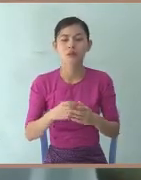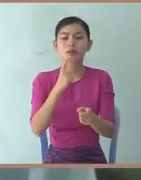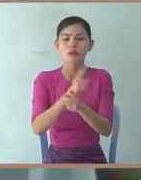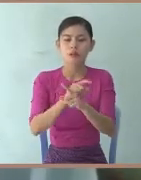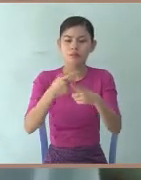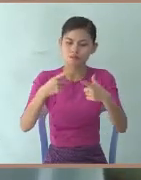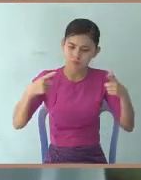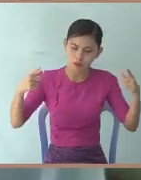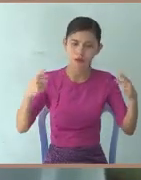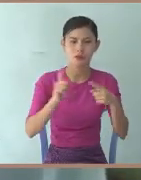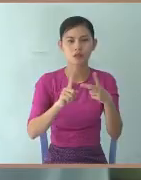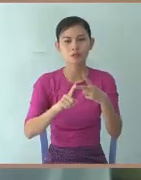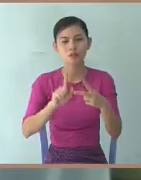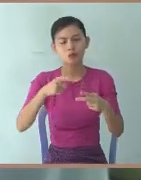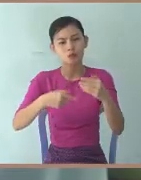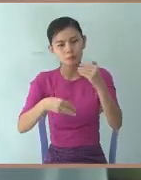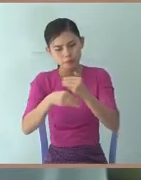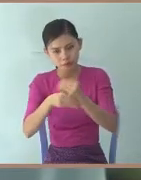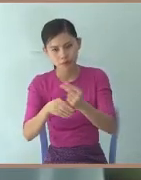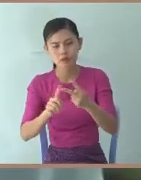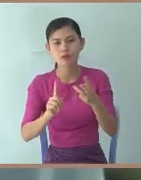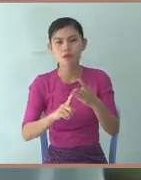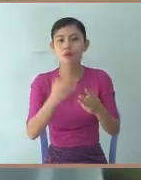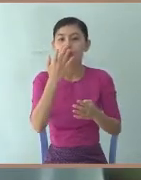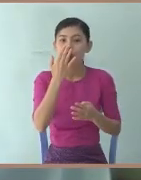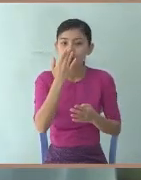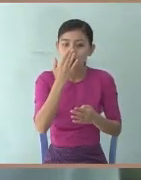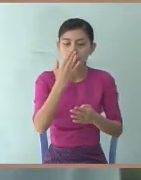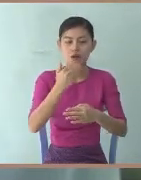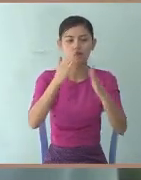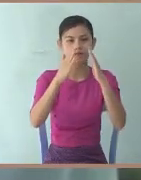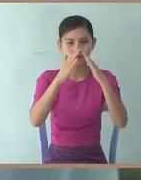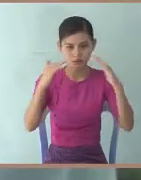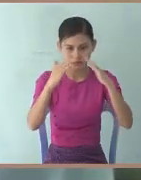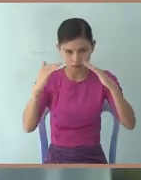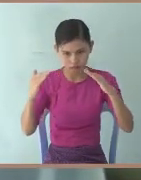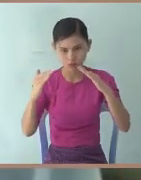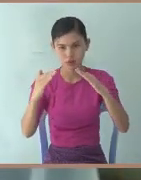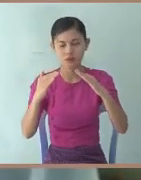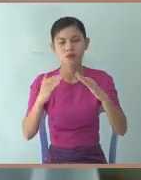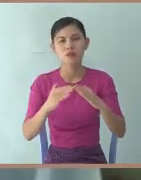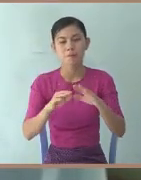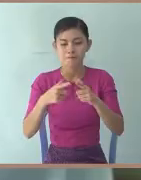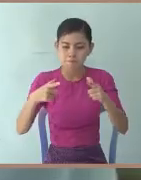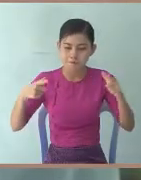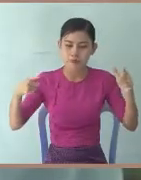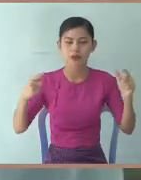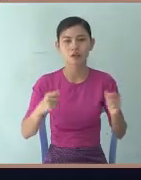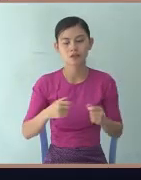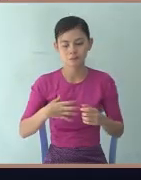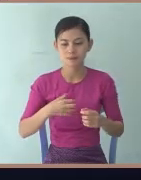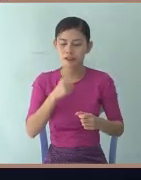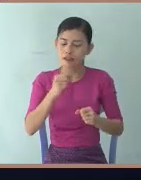ပေါ့ဒီဒီပေါ်မှာကျွန်တော်တို့ပါတီအနေနဲ့ဒါဒီထက်ဆရာမအရေးအတွက်ဒီအဲ့လိုအပ်ချက်တွေဖြည့်ဆည်းပေးမ